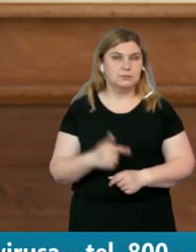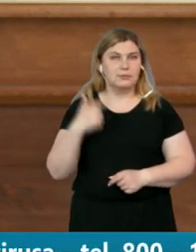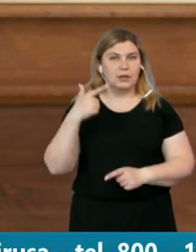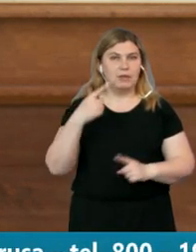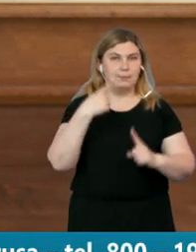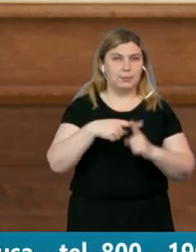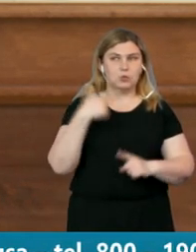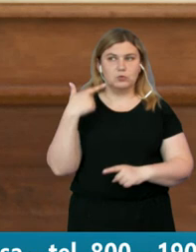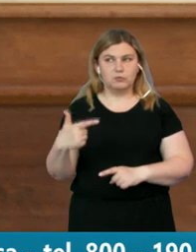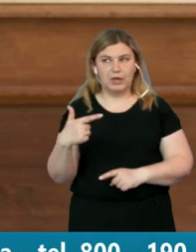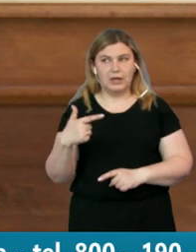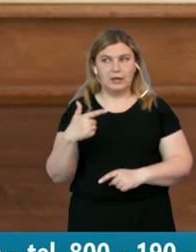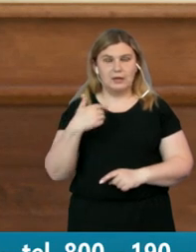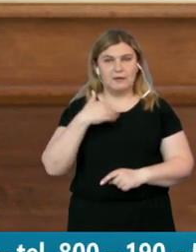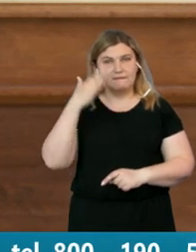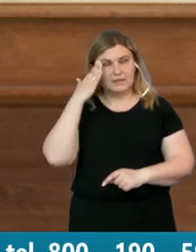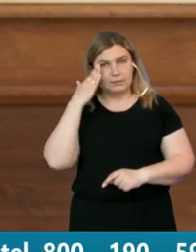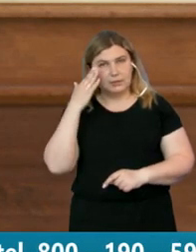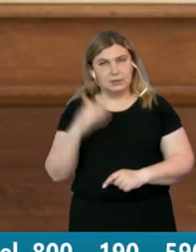2+2, z tego co wiem.